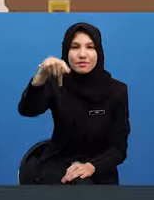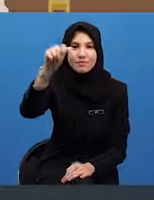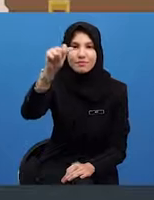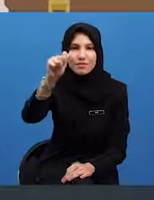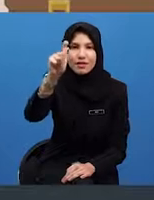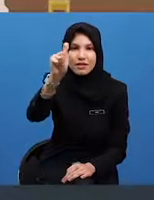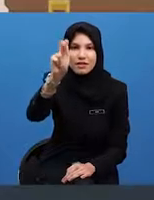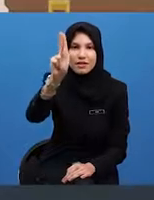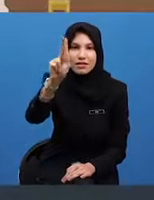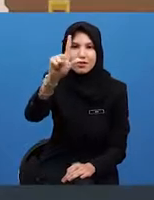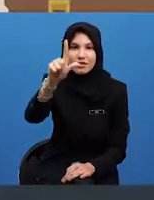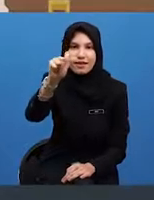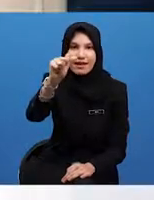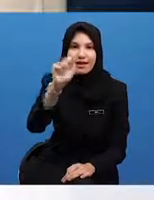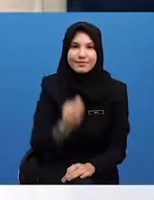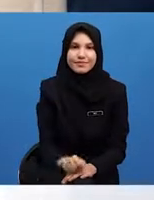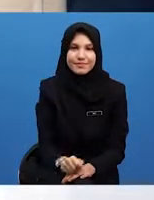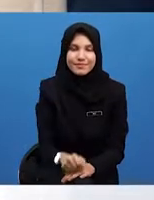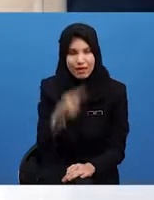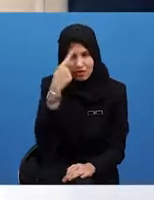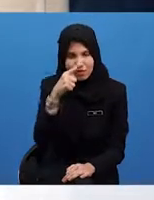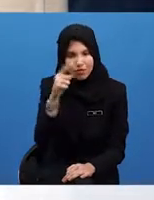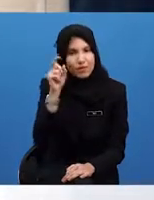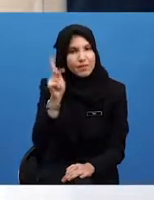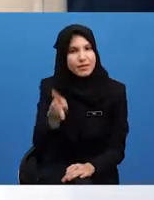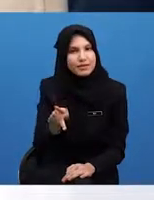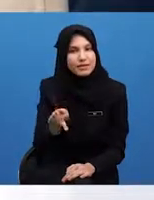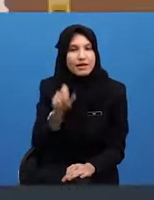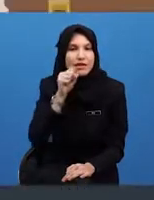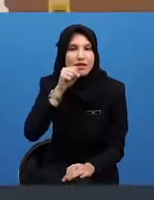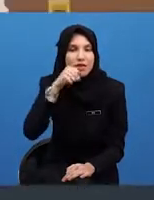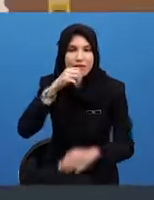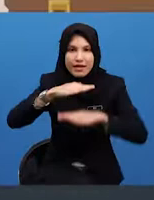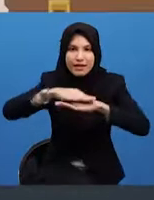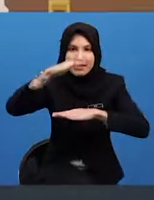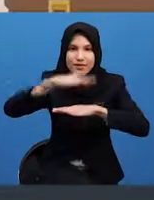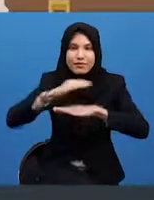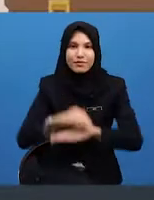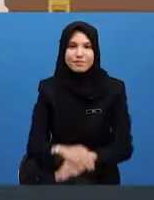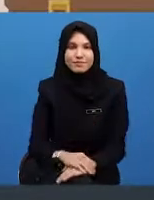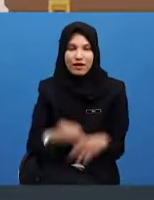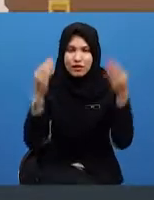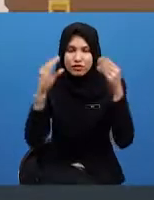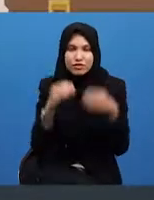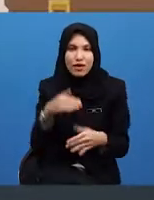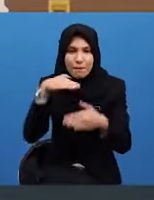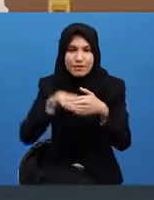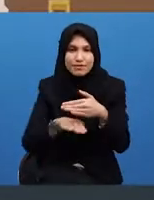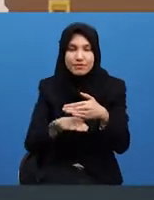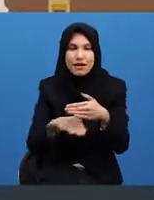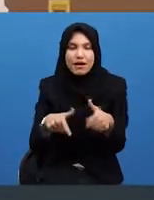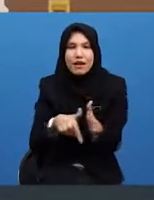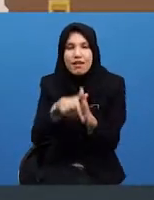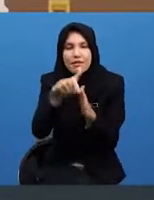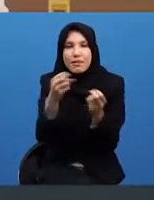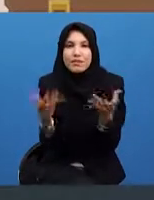spatula. Spatula. Untuk memastikan lobak ini timbul, cikgu akan masukkan lebih banyak gula ke